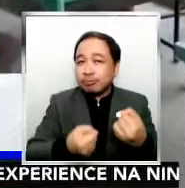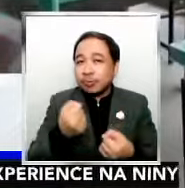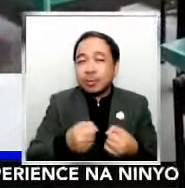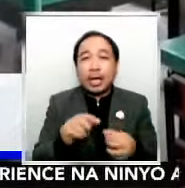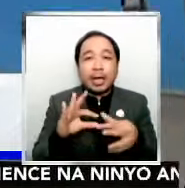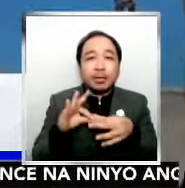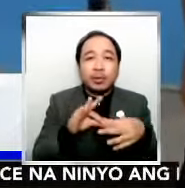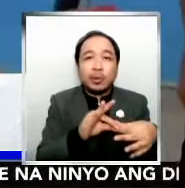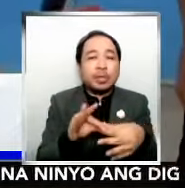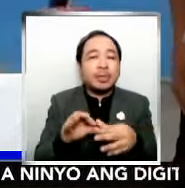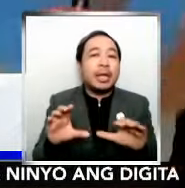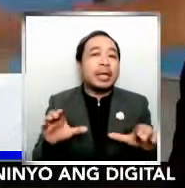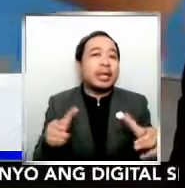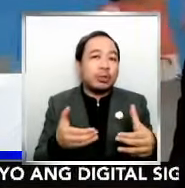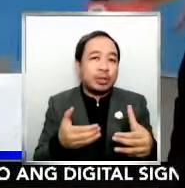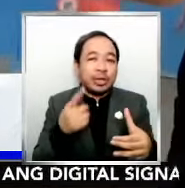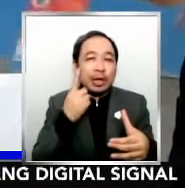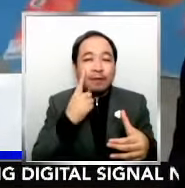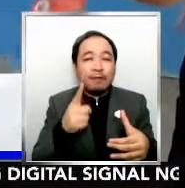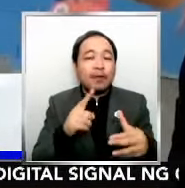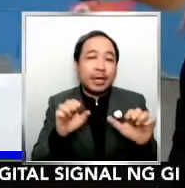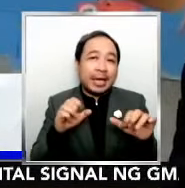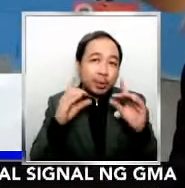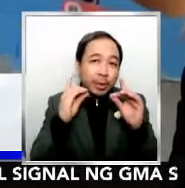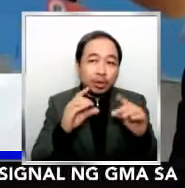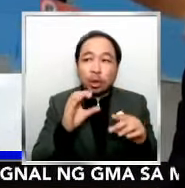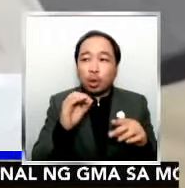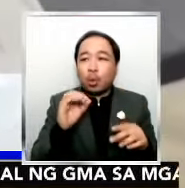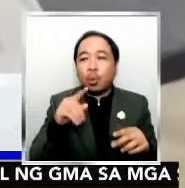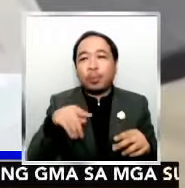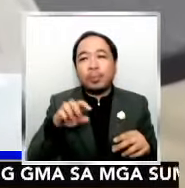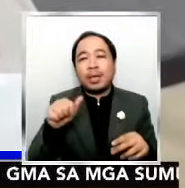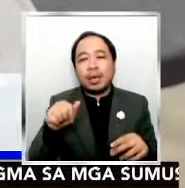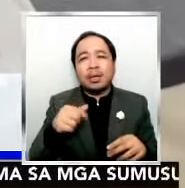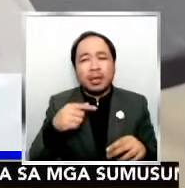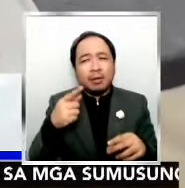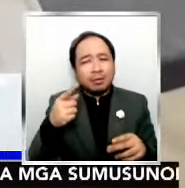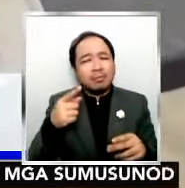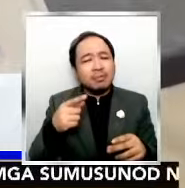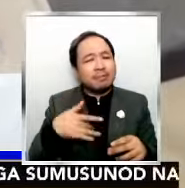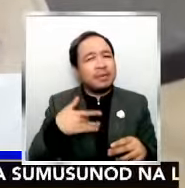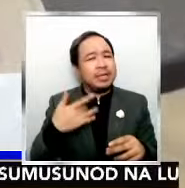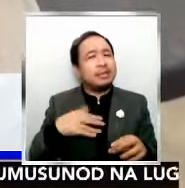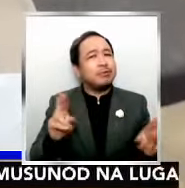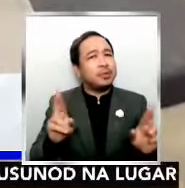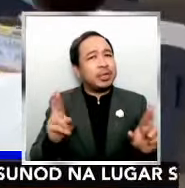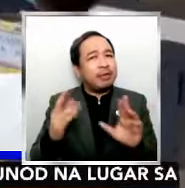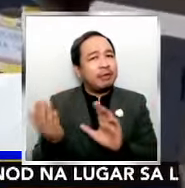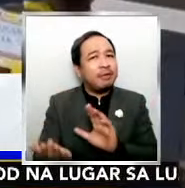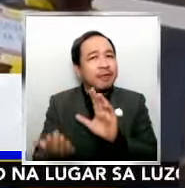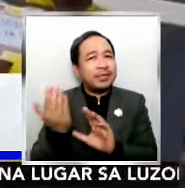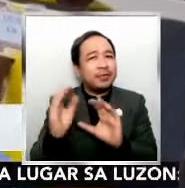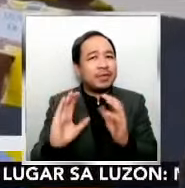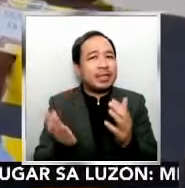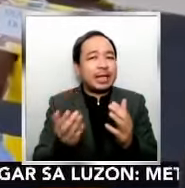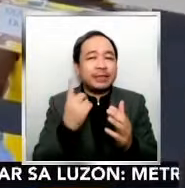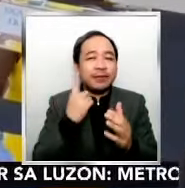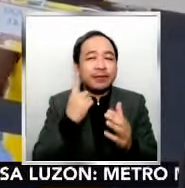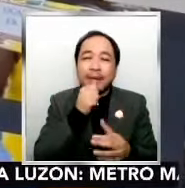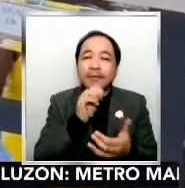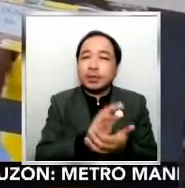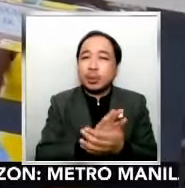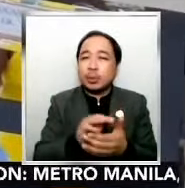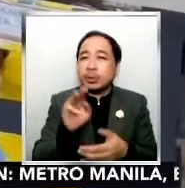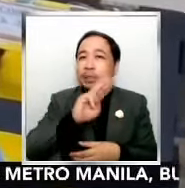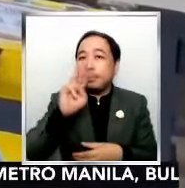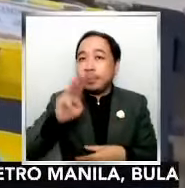Associations o COCOPEA naniniwala ang panahon na para makapag face-to-face classes na rin ang mga pribadong eskwelahan sa Metro Manila. Ang tinitingnan